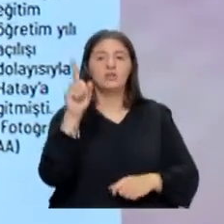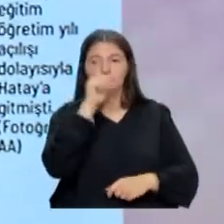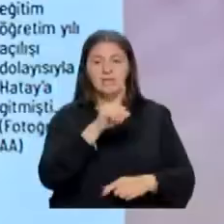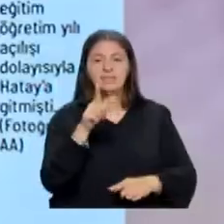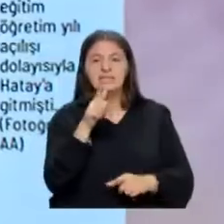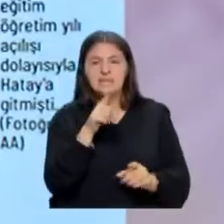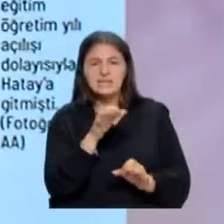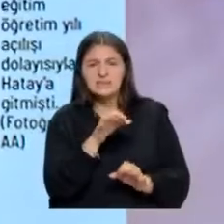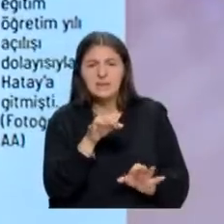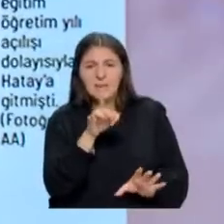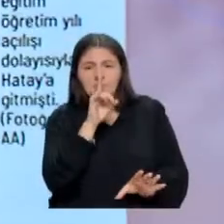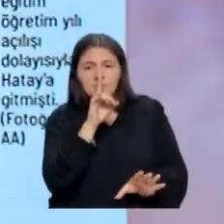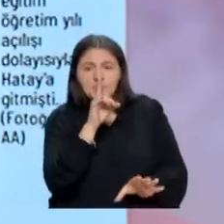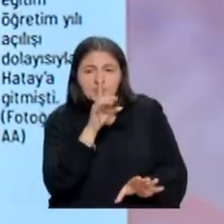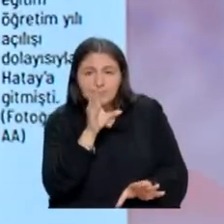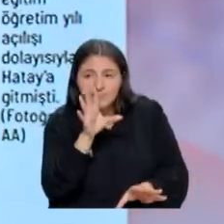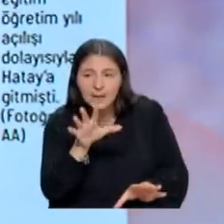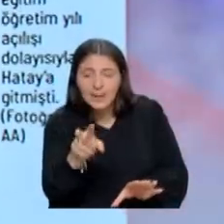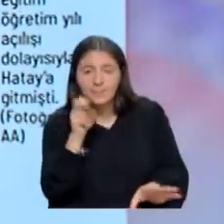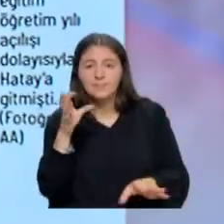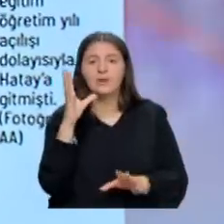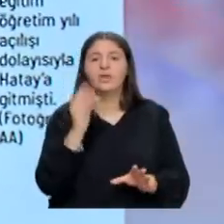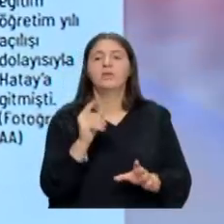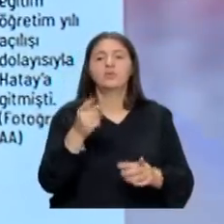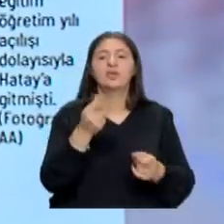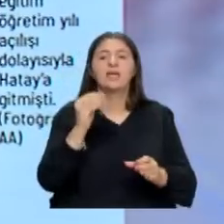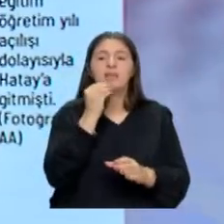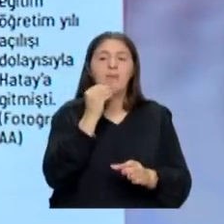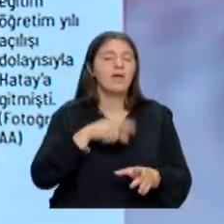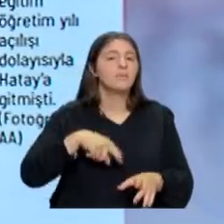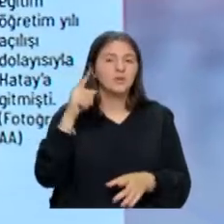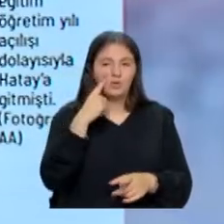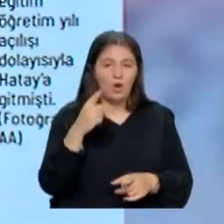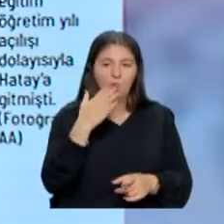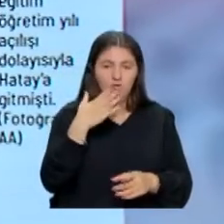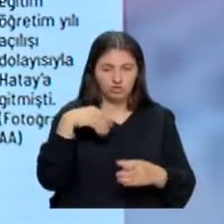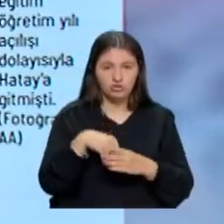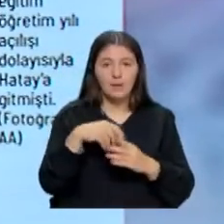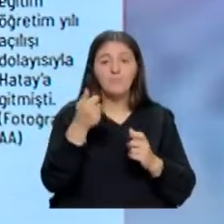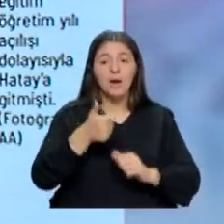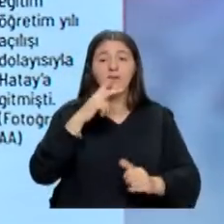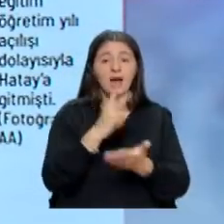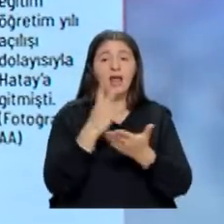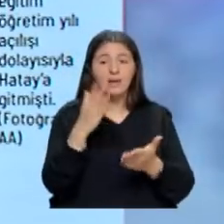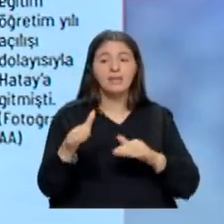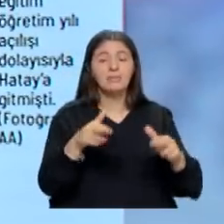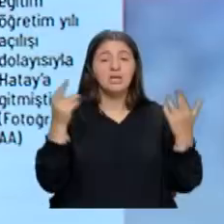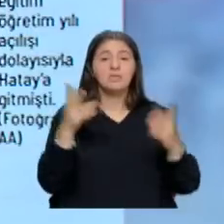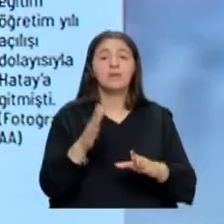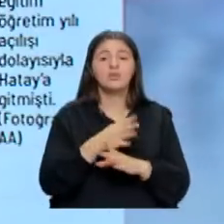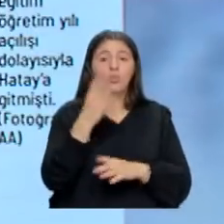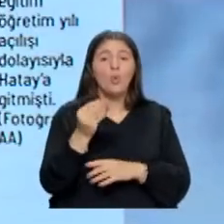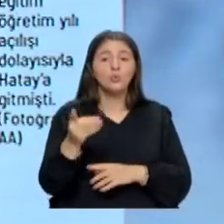gerekçesiyle Sessiz sedasız geri çekilen ücretsiz okul yemeği olması bakanlık kararına rağmen depremin